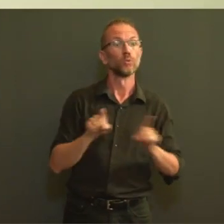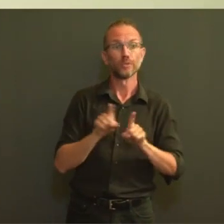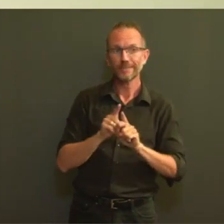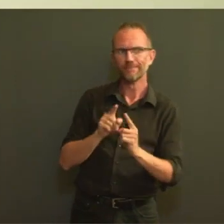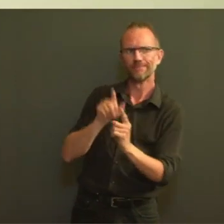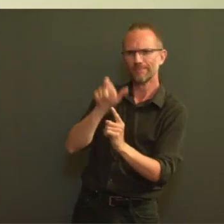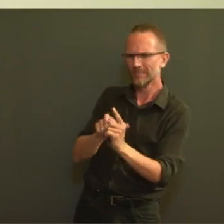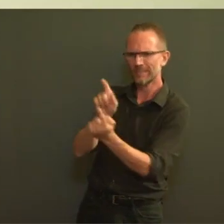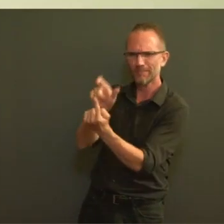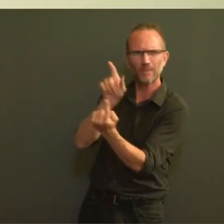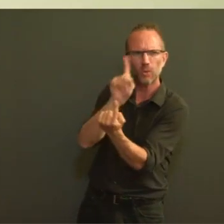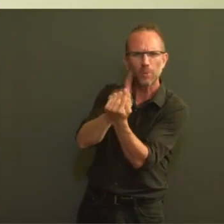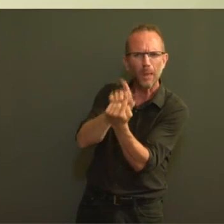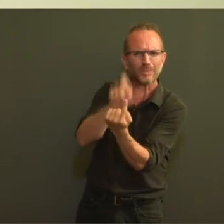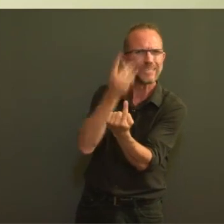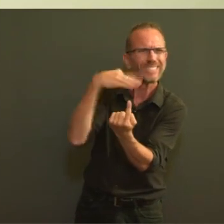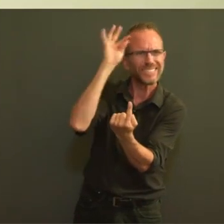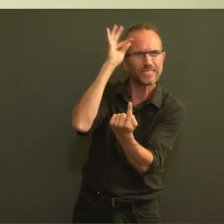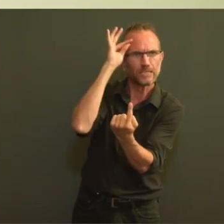qu'une seule fois au lieu de 2.